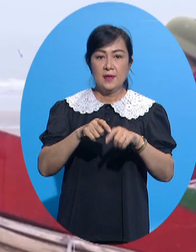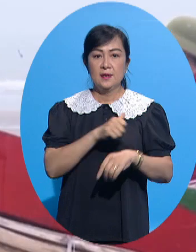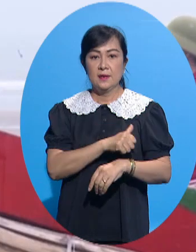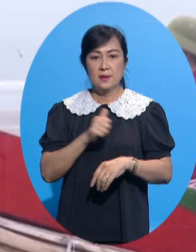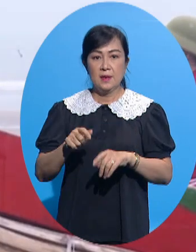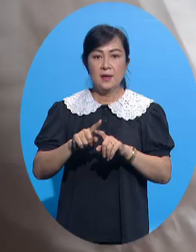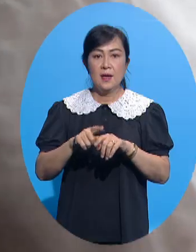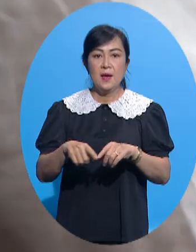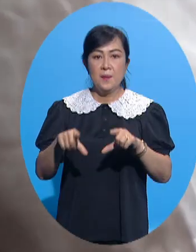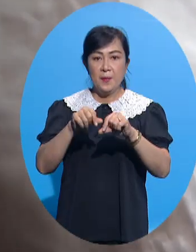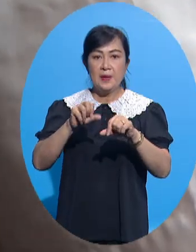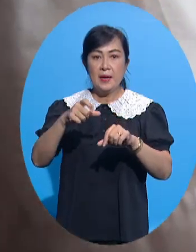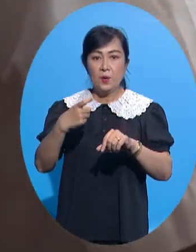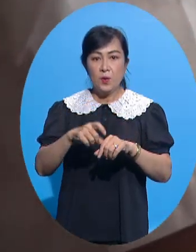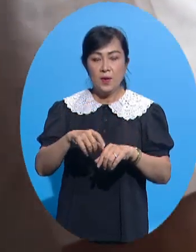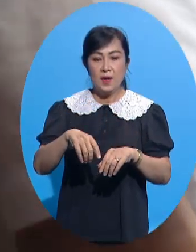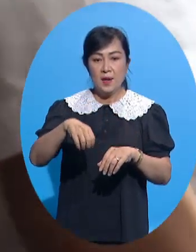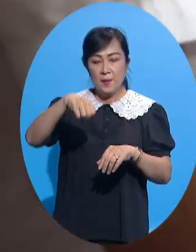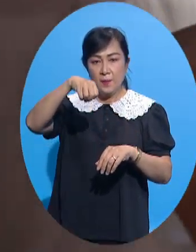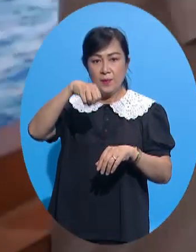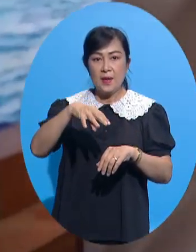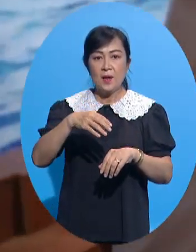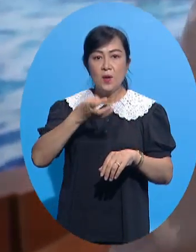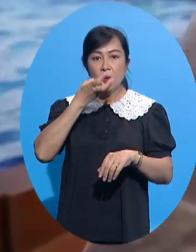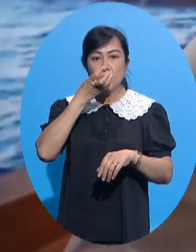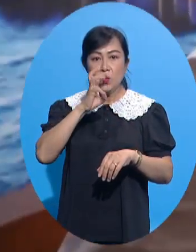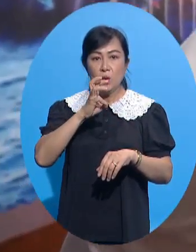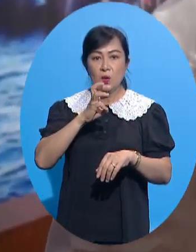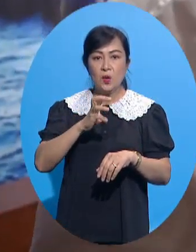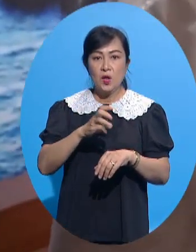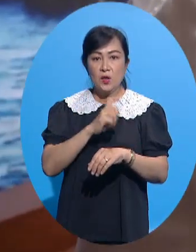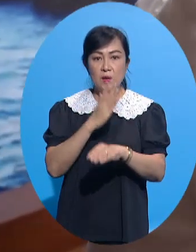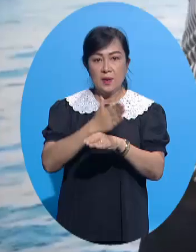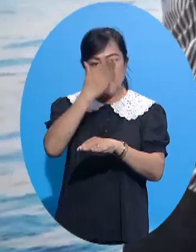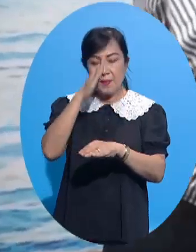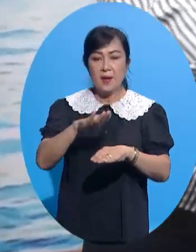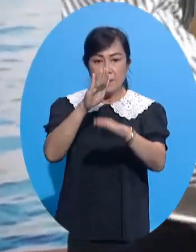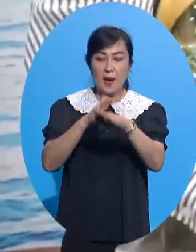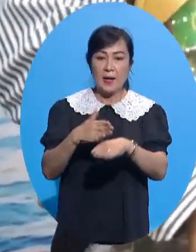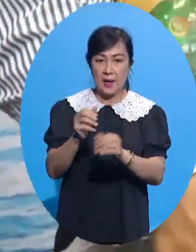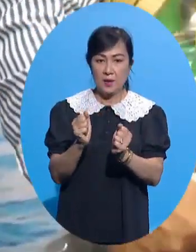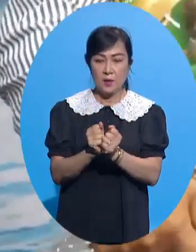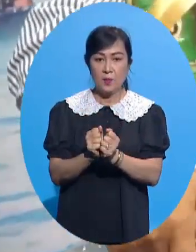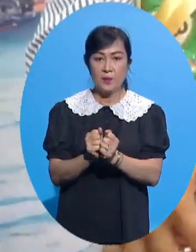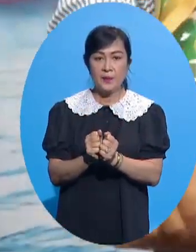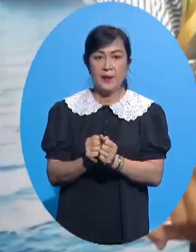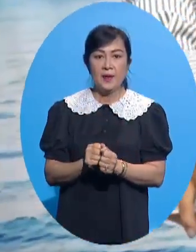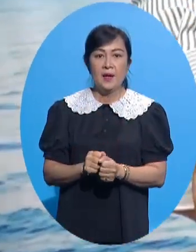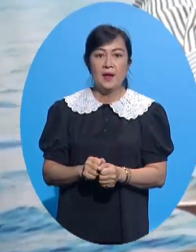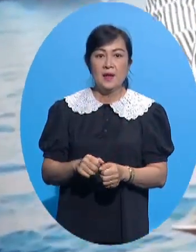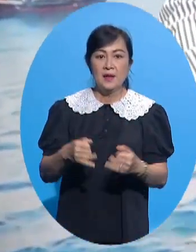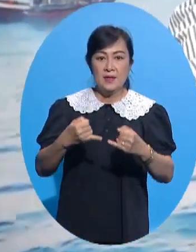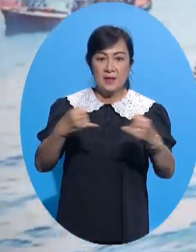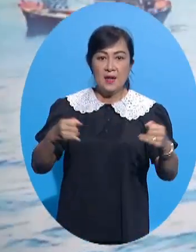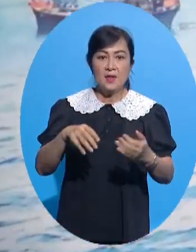ngư dân gồm bình ắc quy bóng đèn led túi thuốc Cẩm Nan nh những điều cần biết về đánh bắt hải sản hộp combo phim con ó cuộn